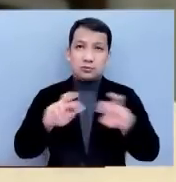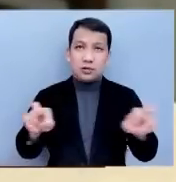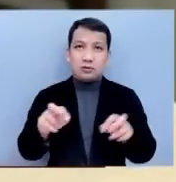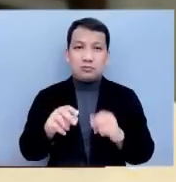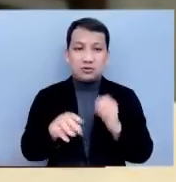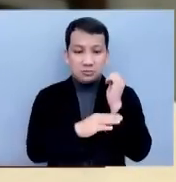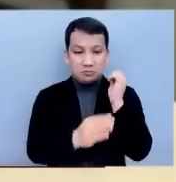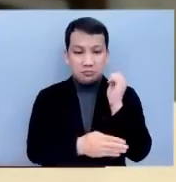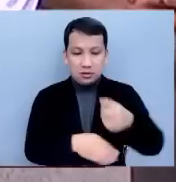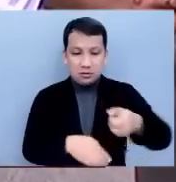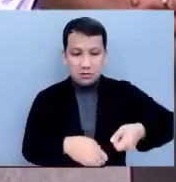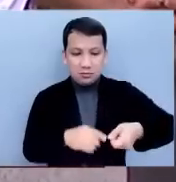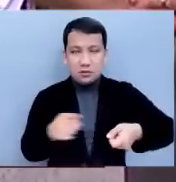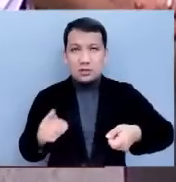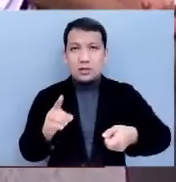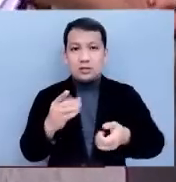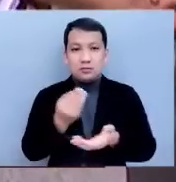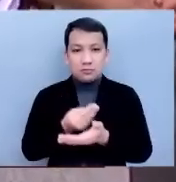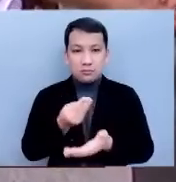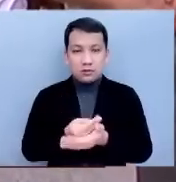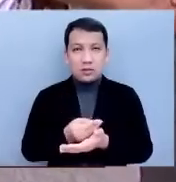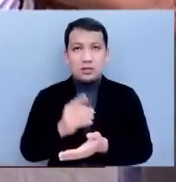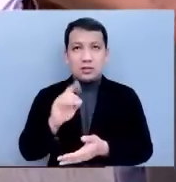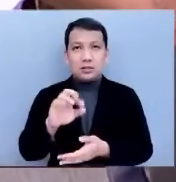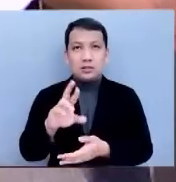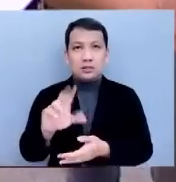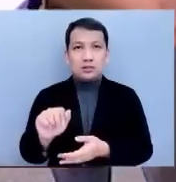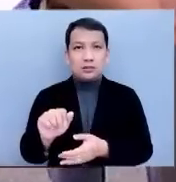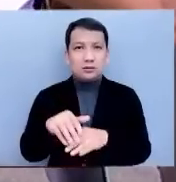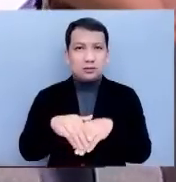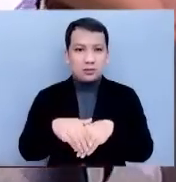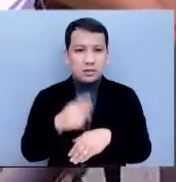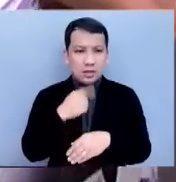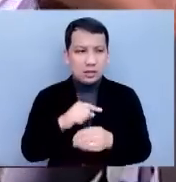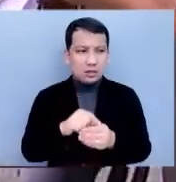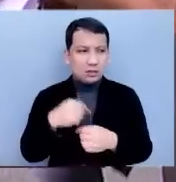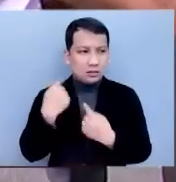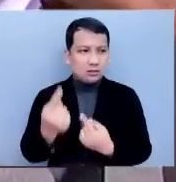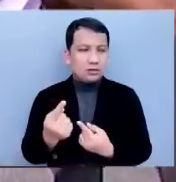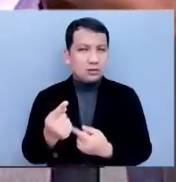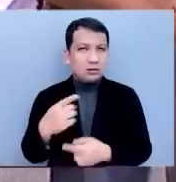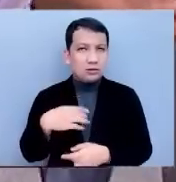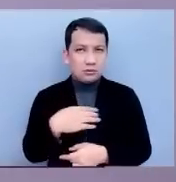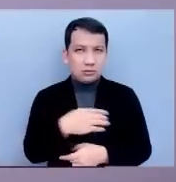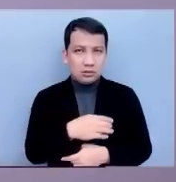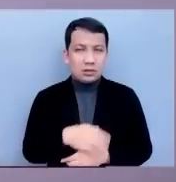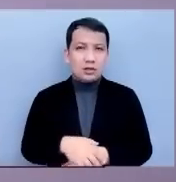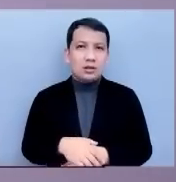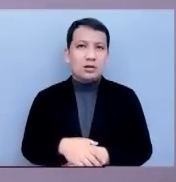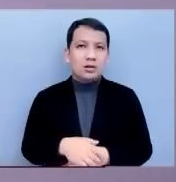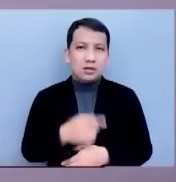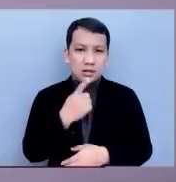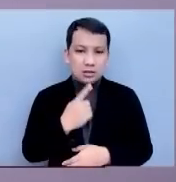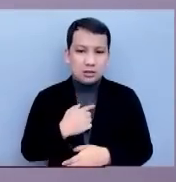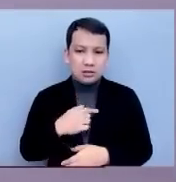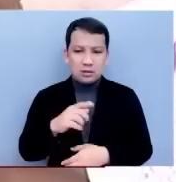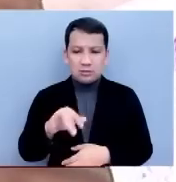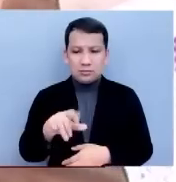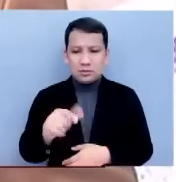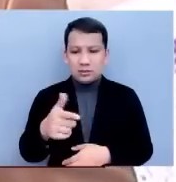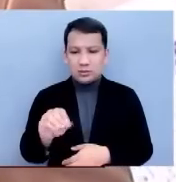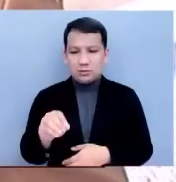umano ni Teves si Dera, bagay na itinanggi rin ng kampo ng suspendidong kongresista. Itong si Attorney Baligod, again,